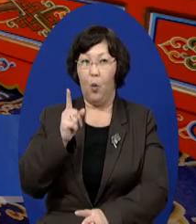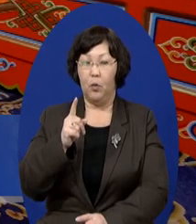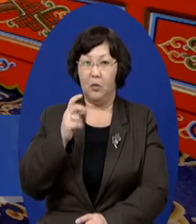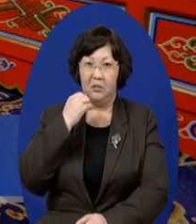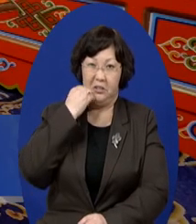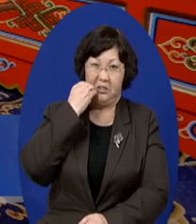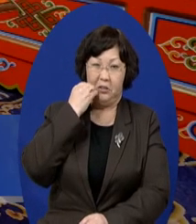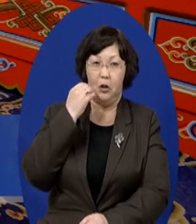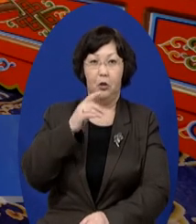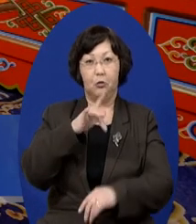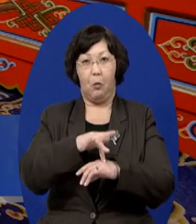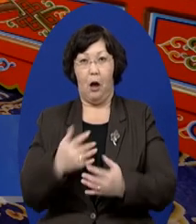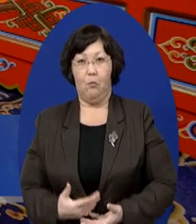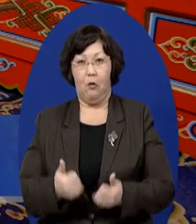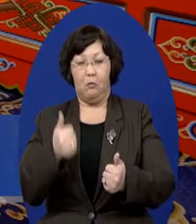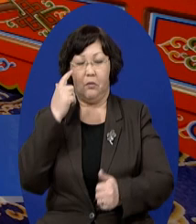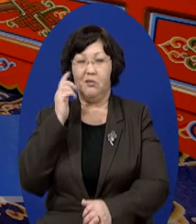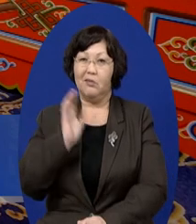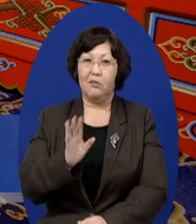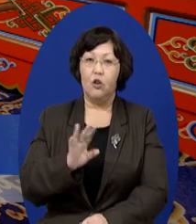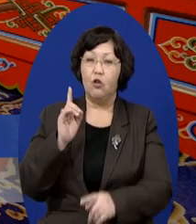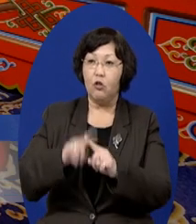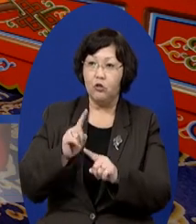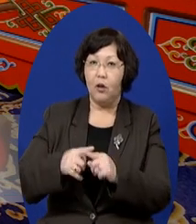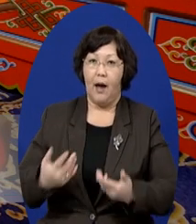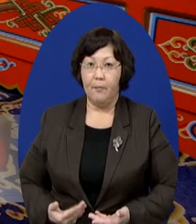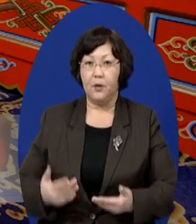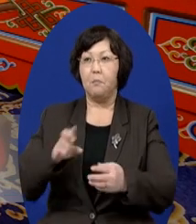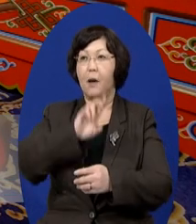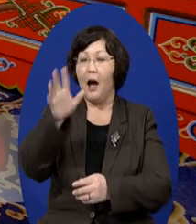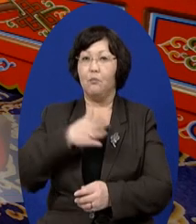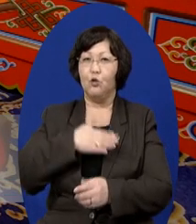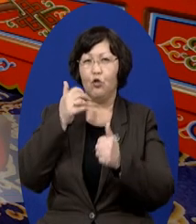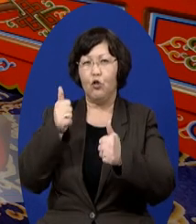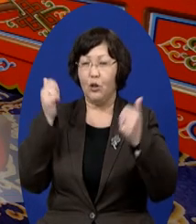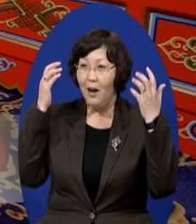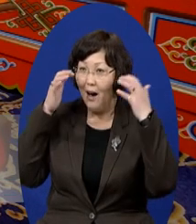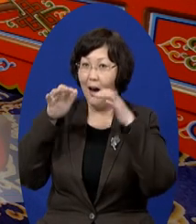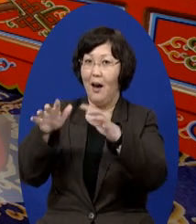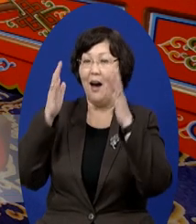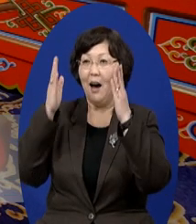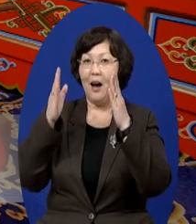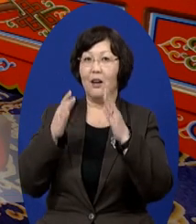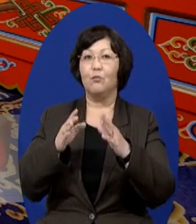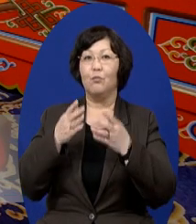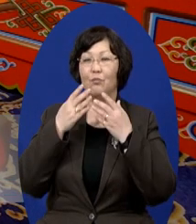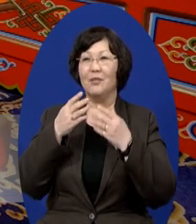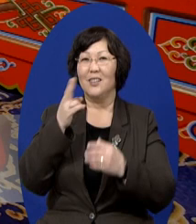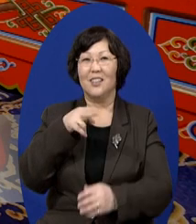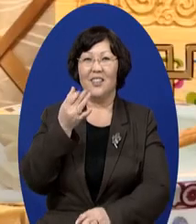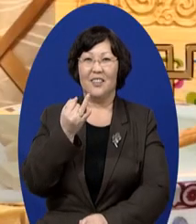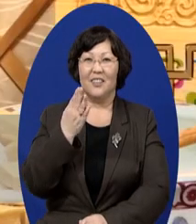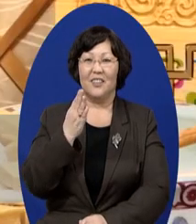Тэгэхээр энэ хөтөө мөн өнөөдөр дэлхийд энэ байгаль руу тэмж амьдарч байгаа. Манай Монголын хөтөө гэдэг чинь ийм сайхан бүгд яваач юм аа бид нар чи өөрснөө анзаарахгүй